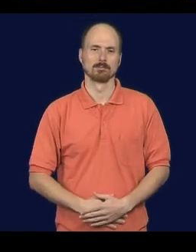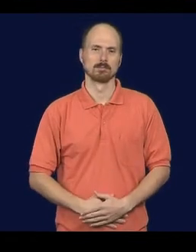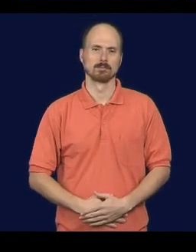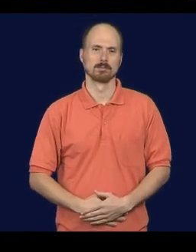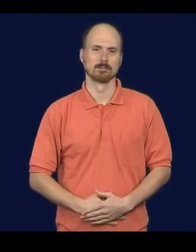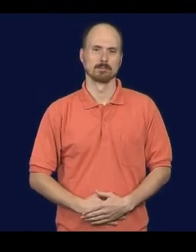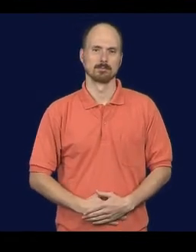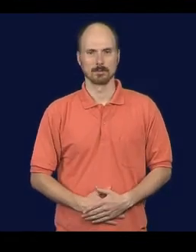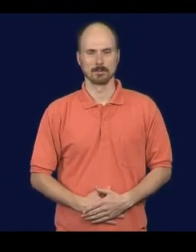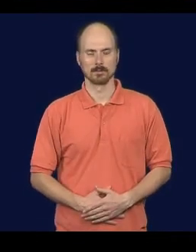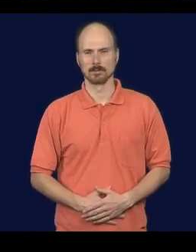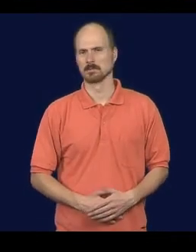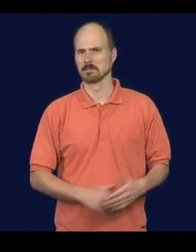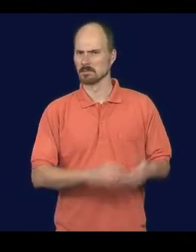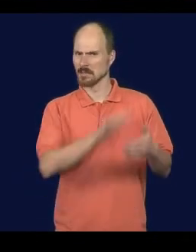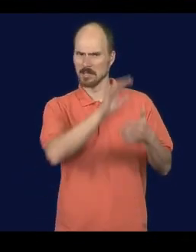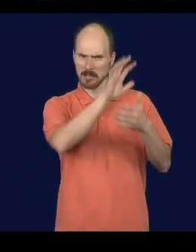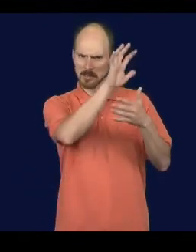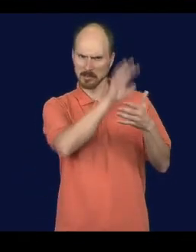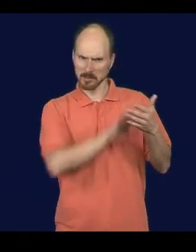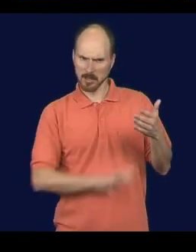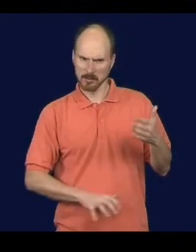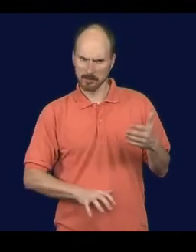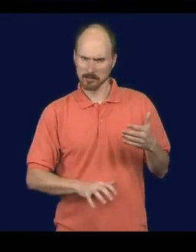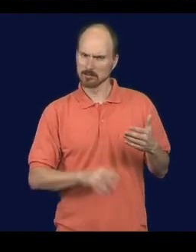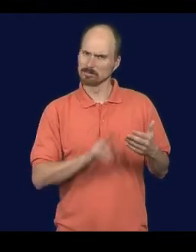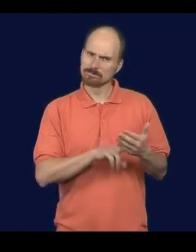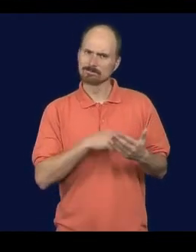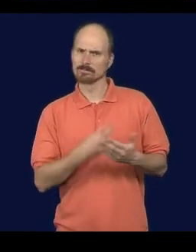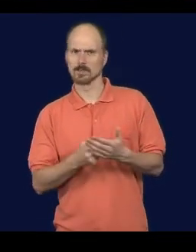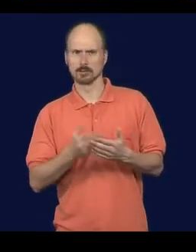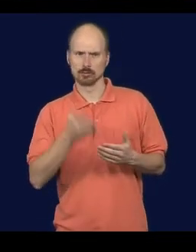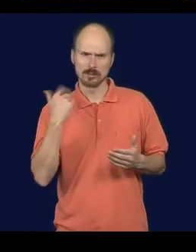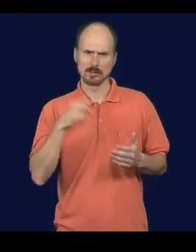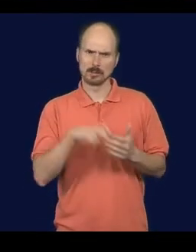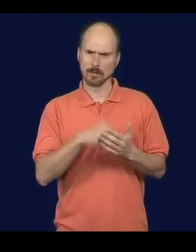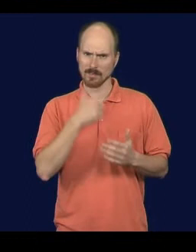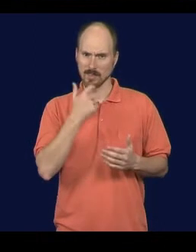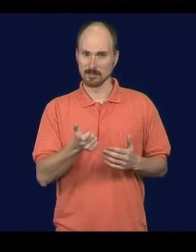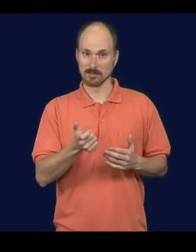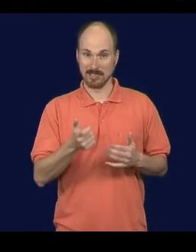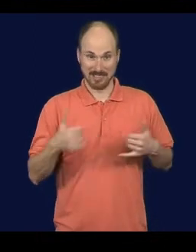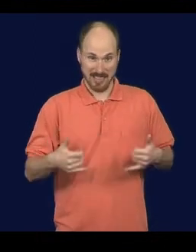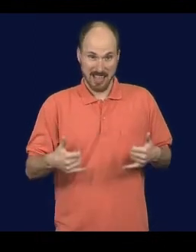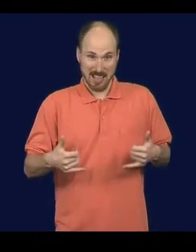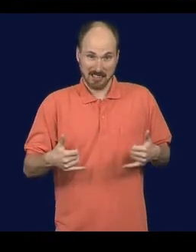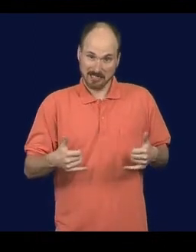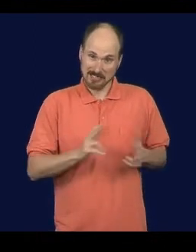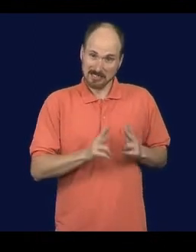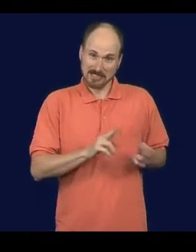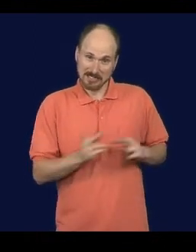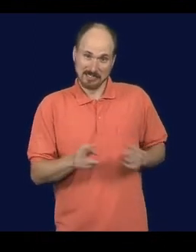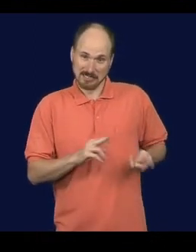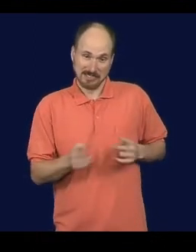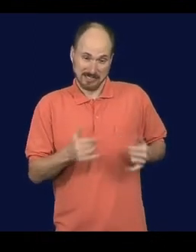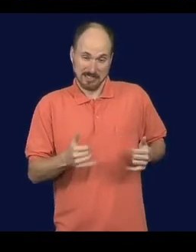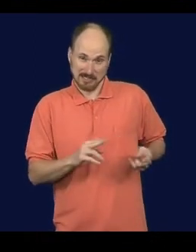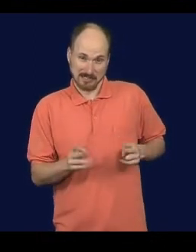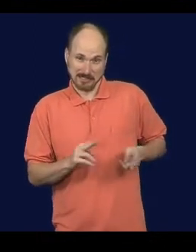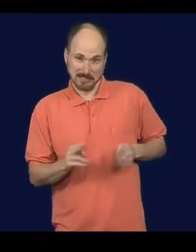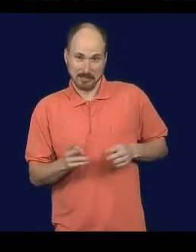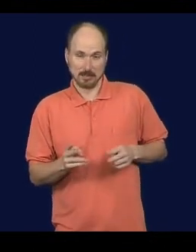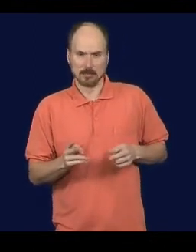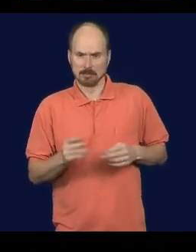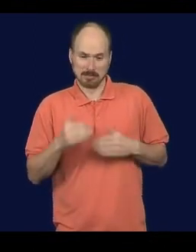není pouze na ty seriózní příkazy. Ale jednak vám